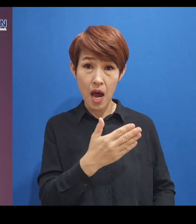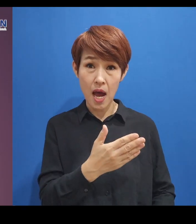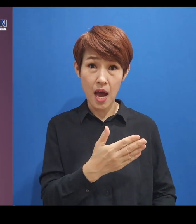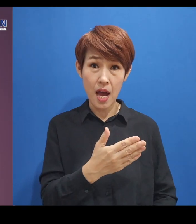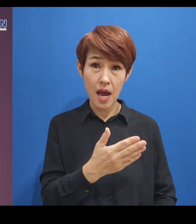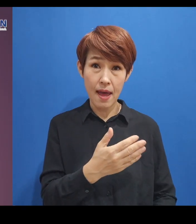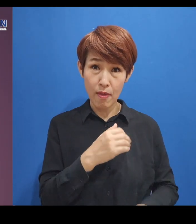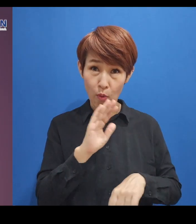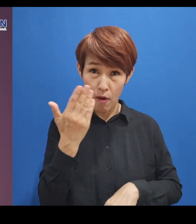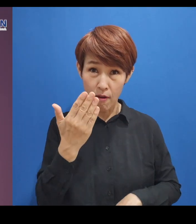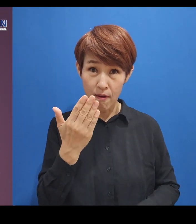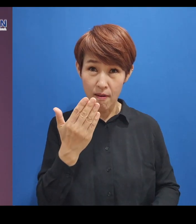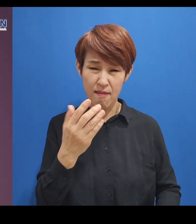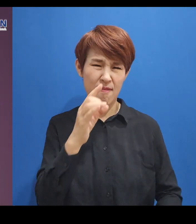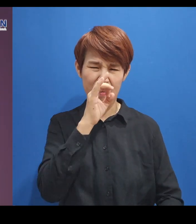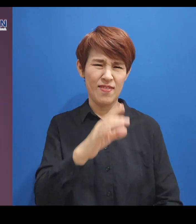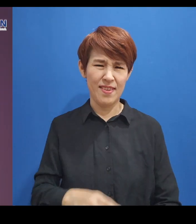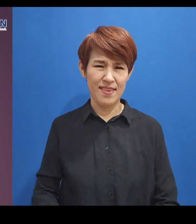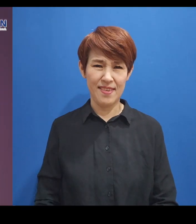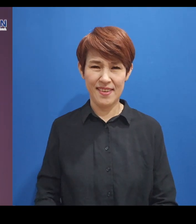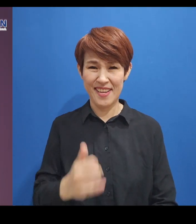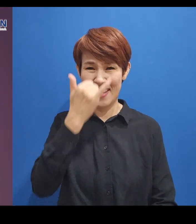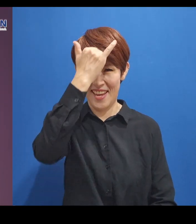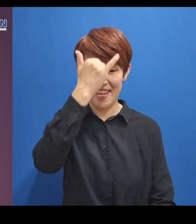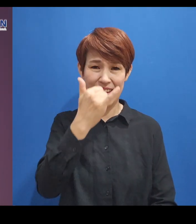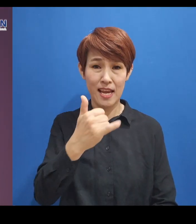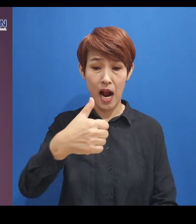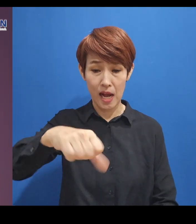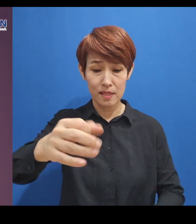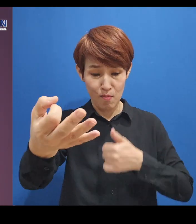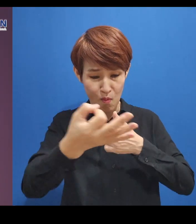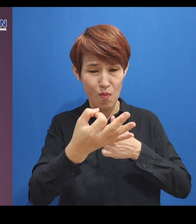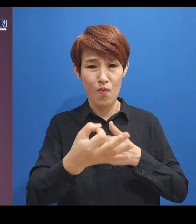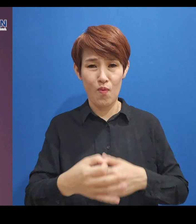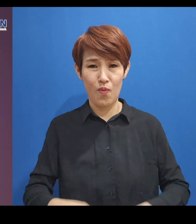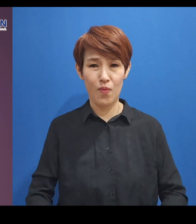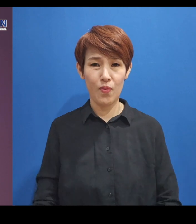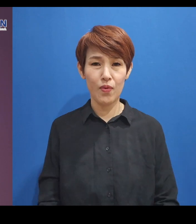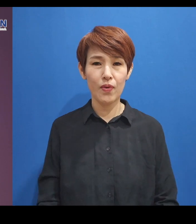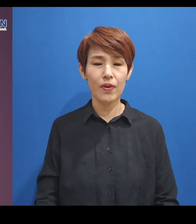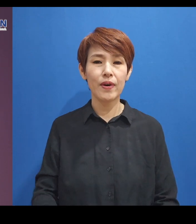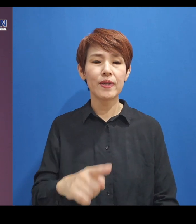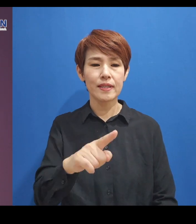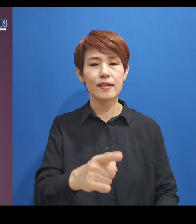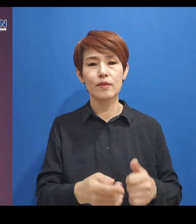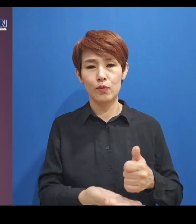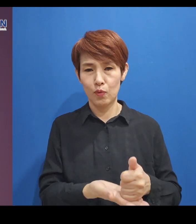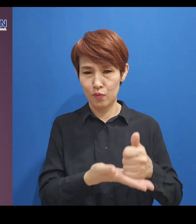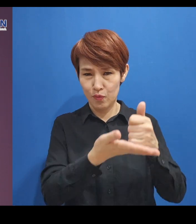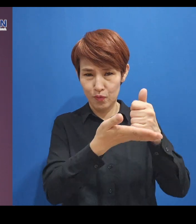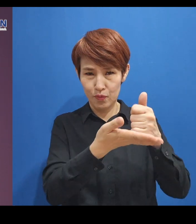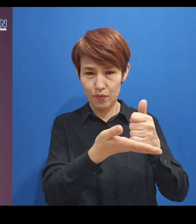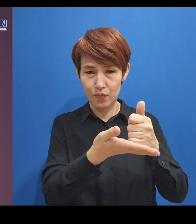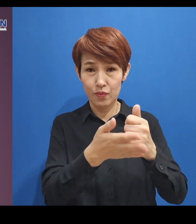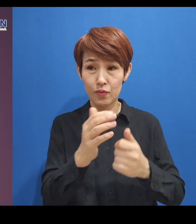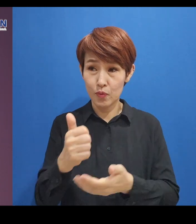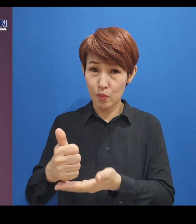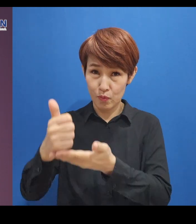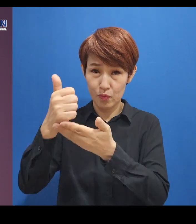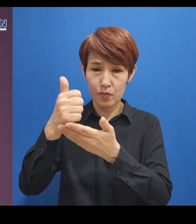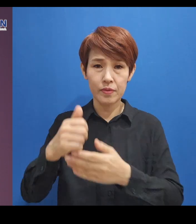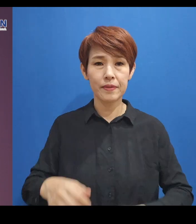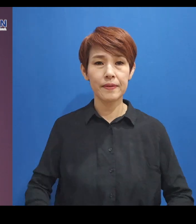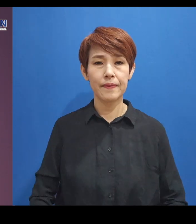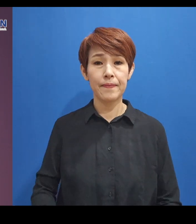된다. 그건 기본 예의예요. 인생을 존중하는 거예요. 내가 지금 무슨 말을